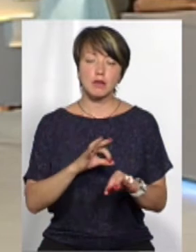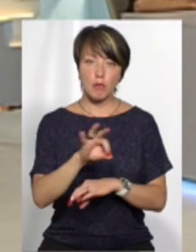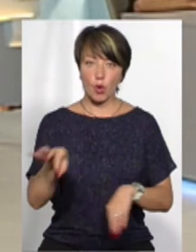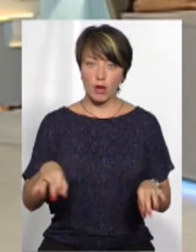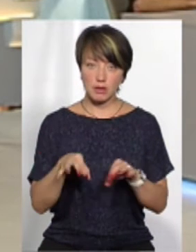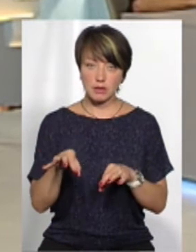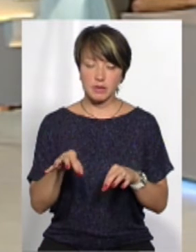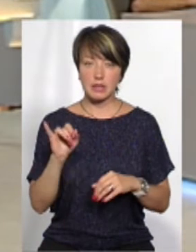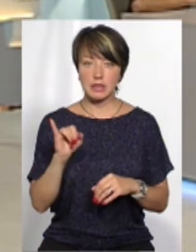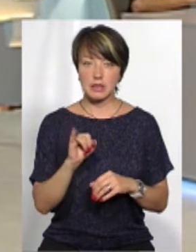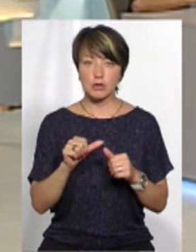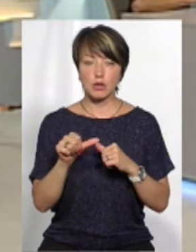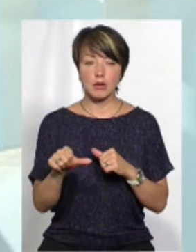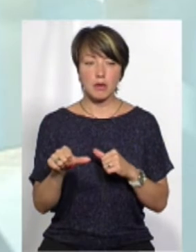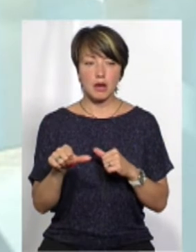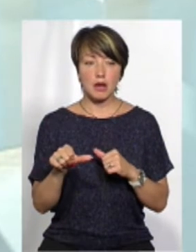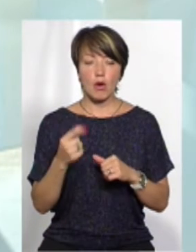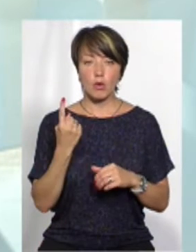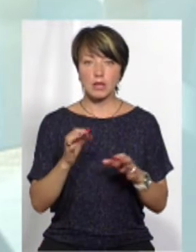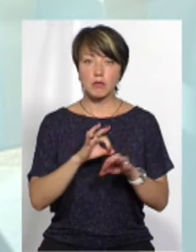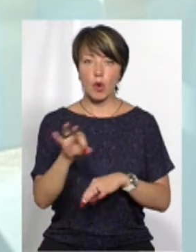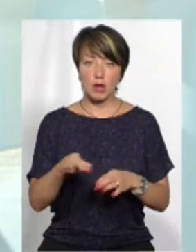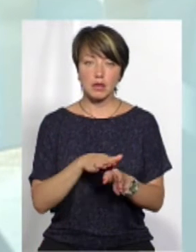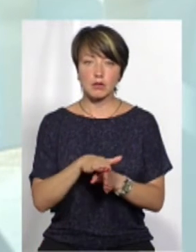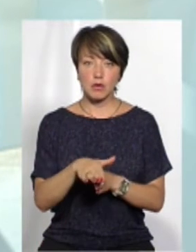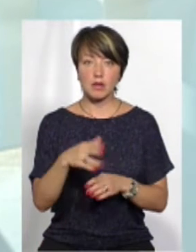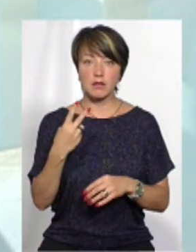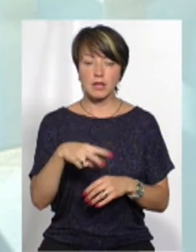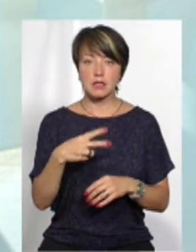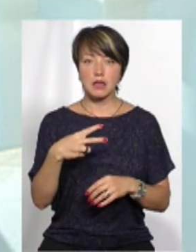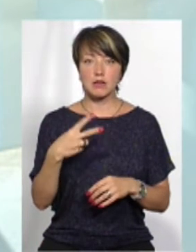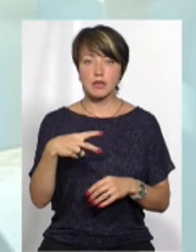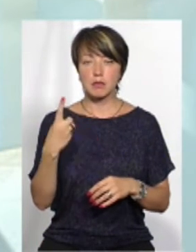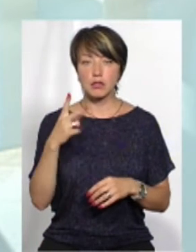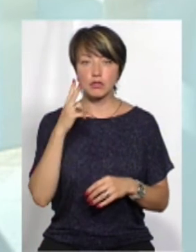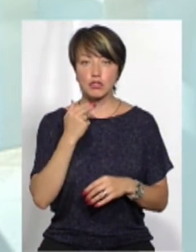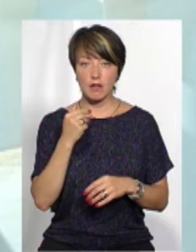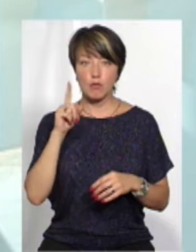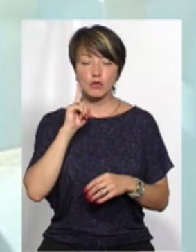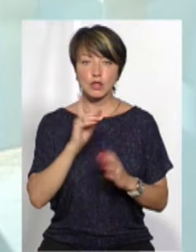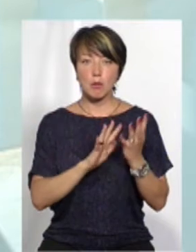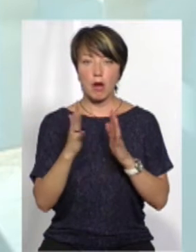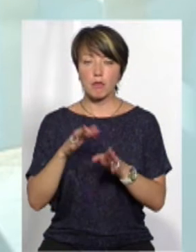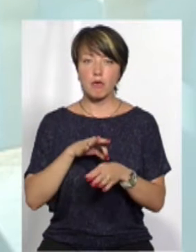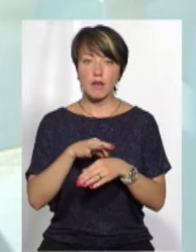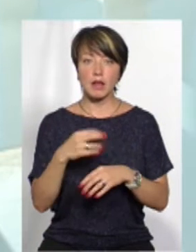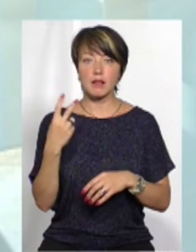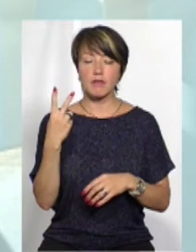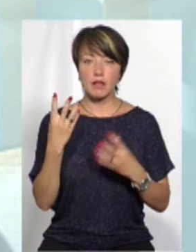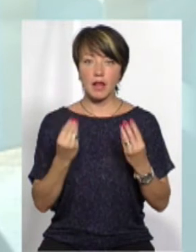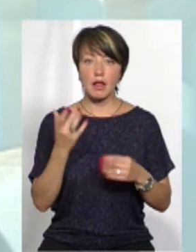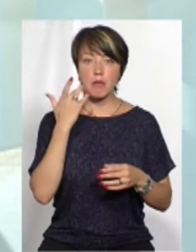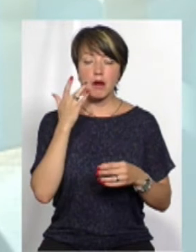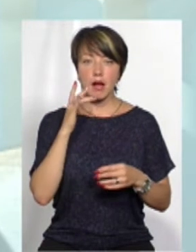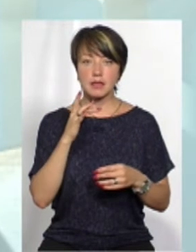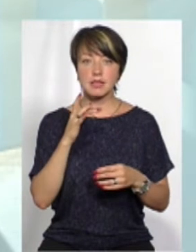проєктів. Зокрема, вже один проєкт реалізований. 20-21 червня в молодіжному парку проведено дводенний американський